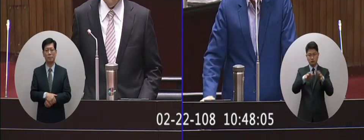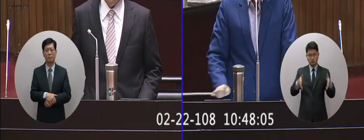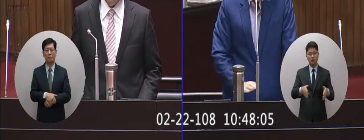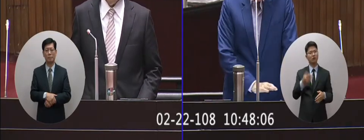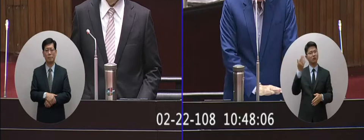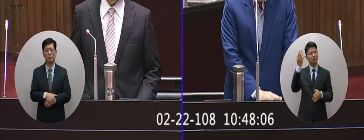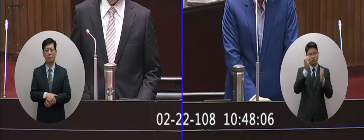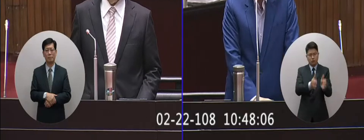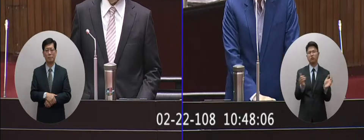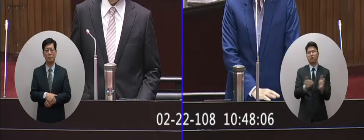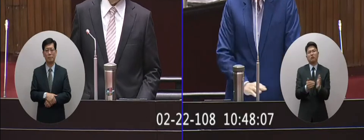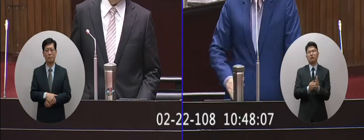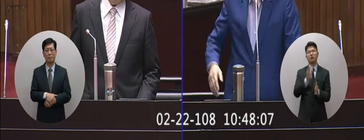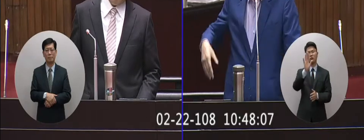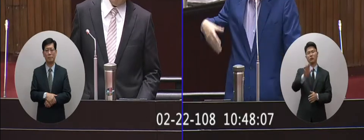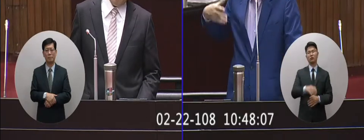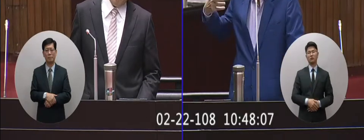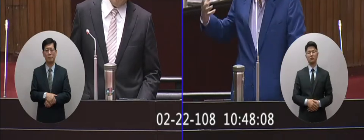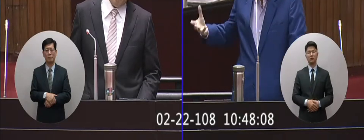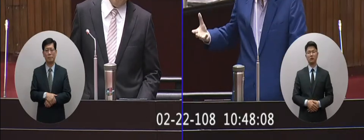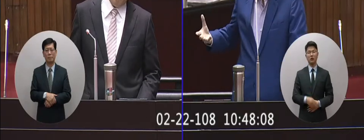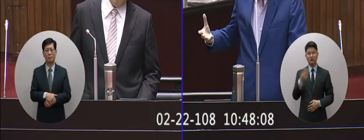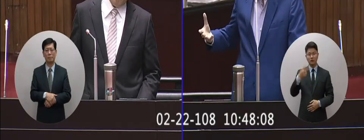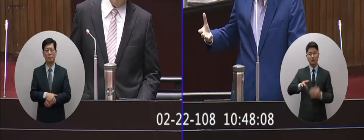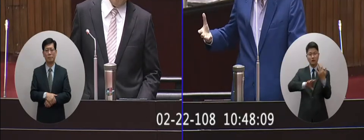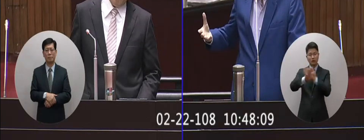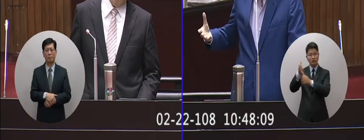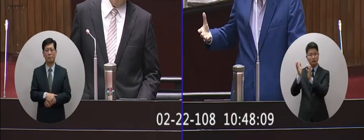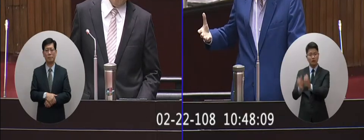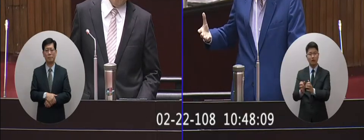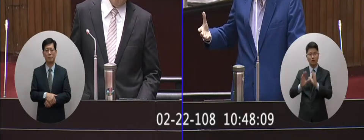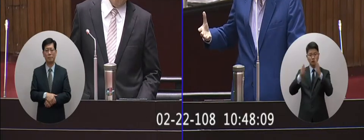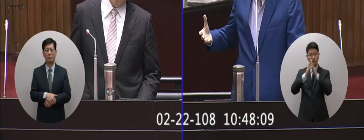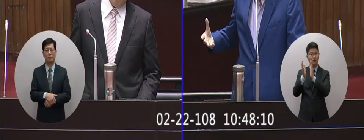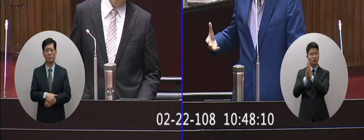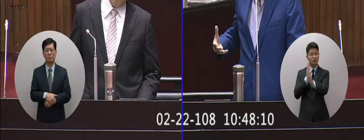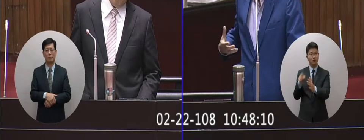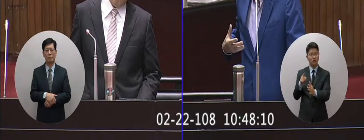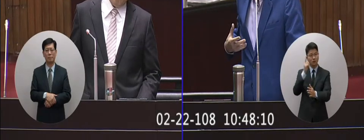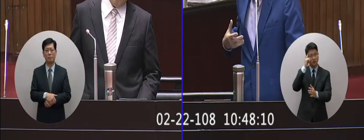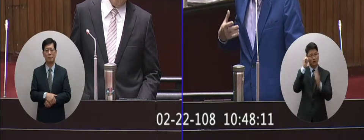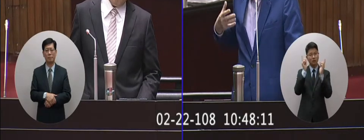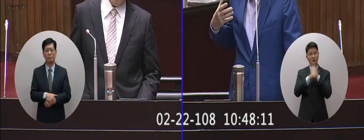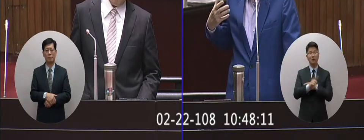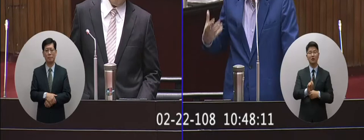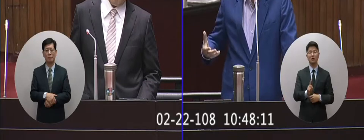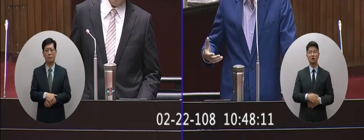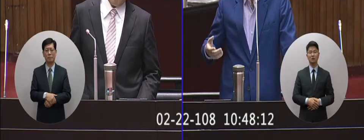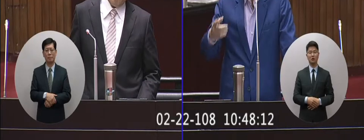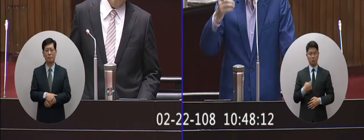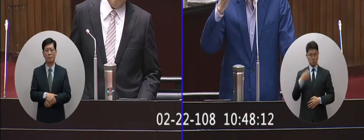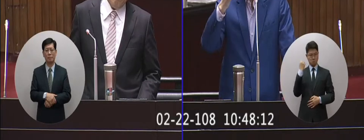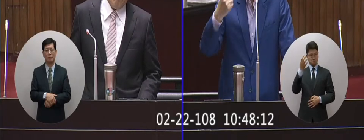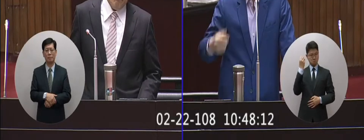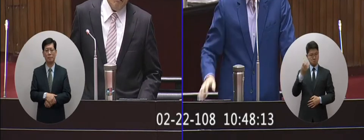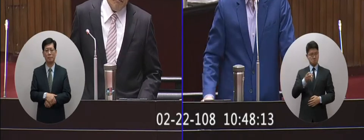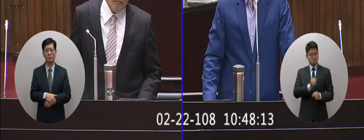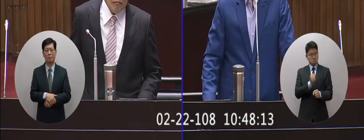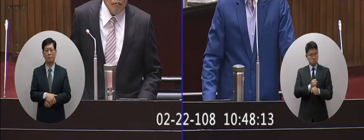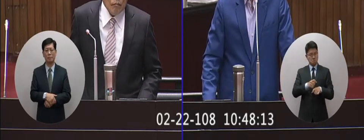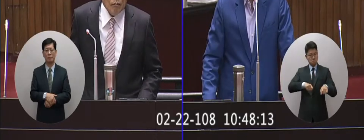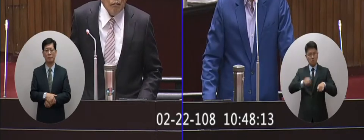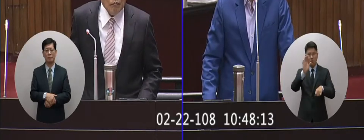哈。好像一副你又要成立一个新的国家队，代表说哦，我要有新的作为。院